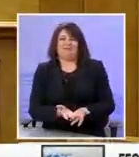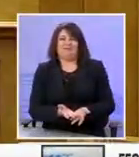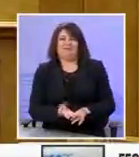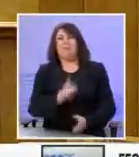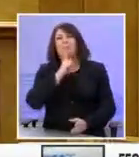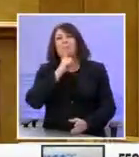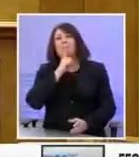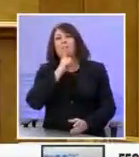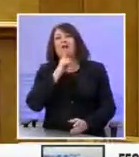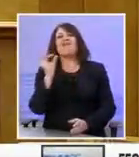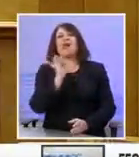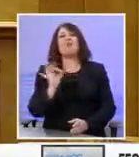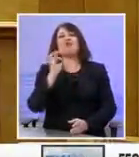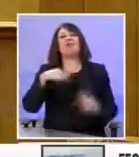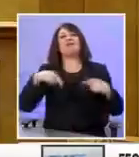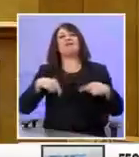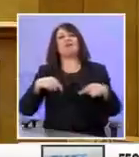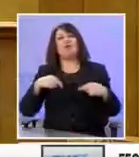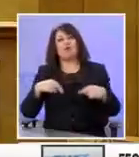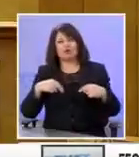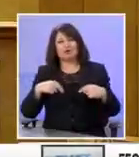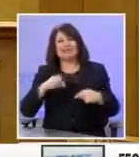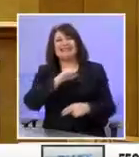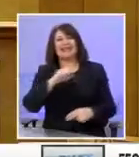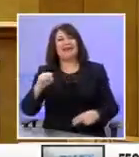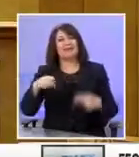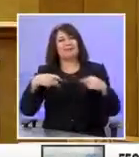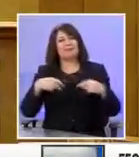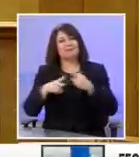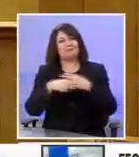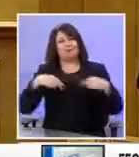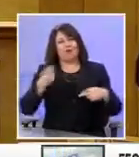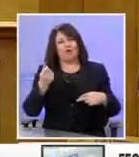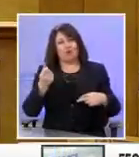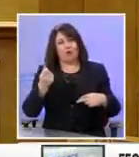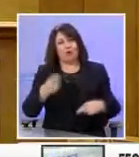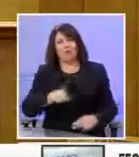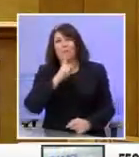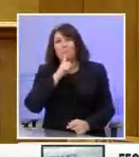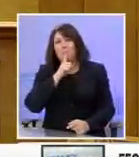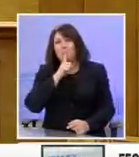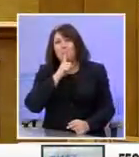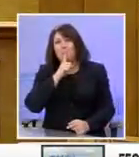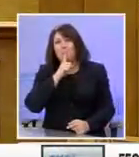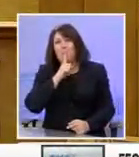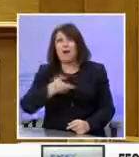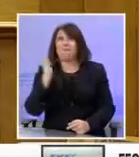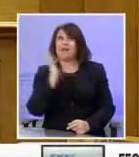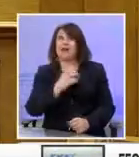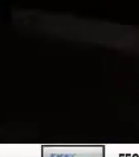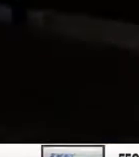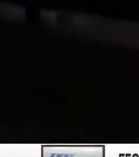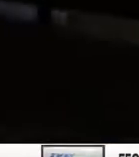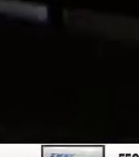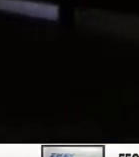το Φλαμπουράρη, ένα κόμμα που κάνει δεν ακούει για Σταθάκη, προφανώς δεν μπορεί να πειράζεται τόσο πολύ για μια δίωξη παράβαση